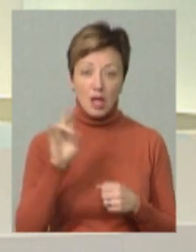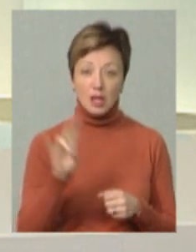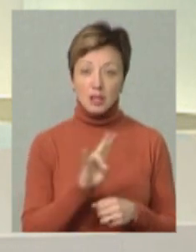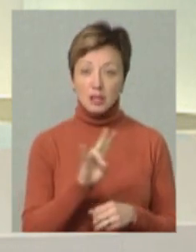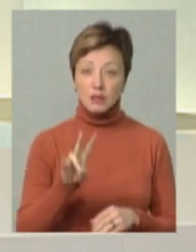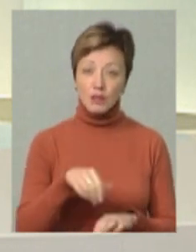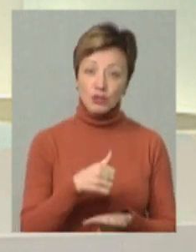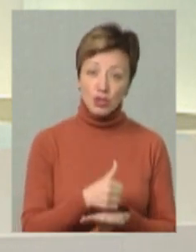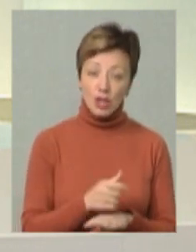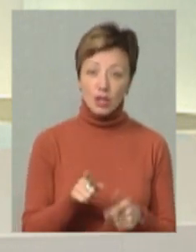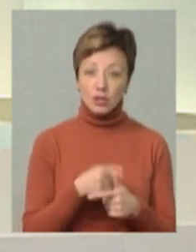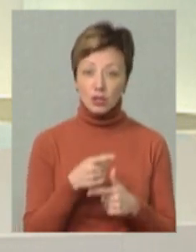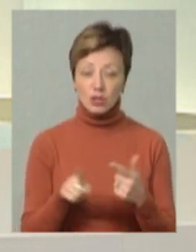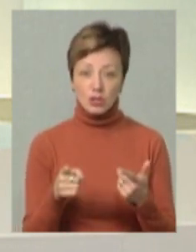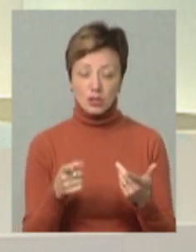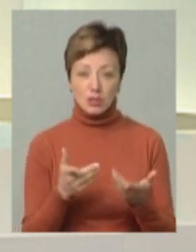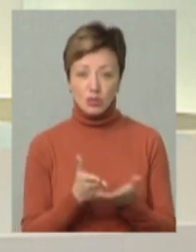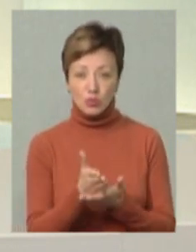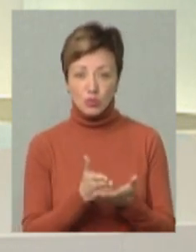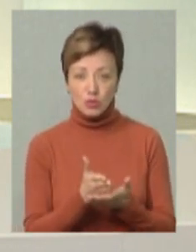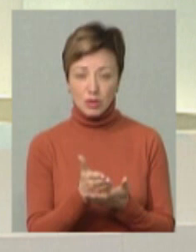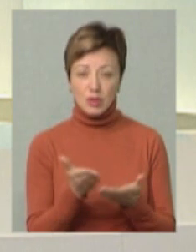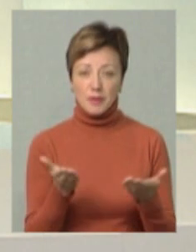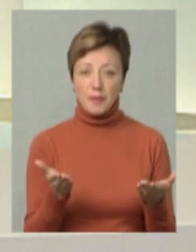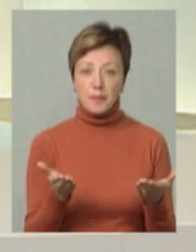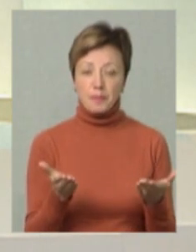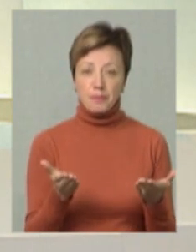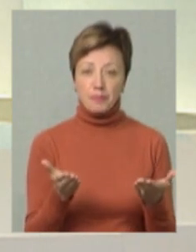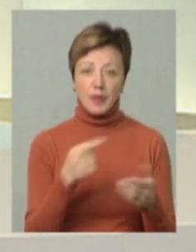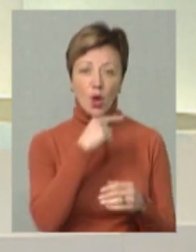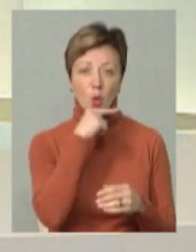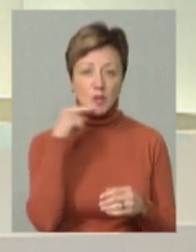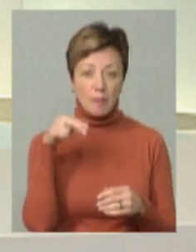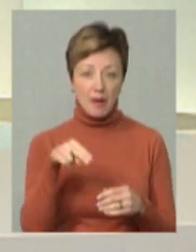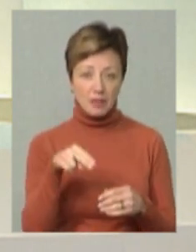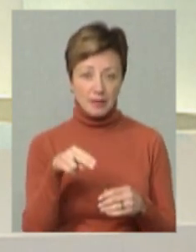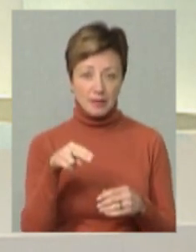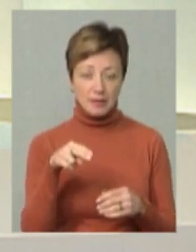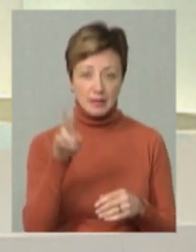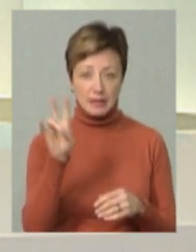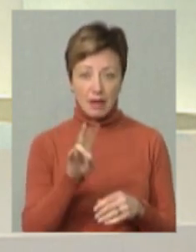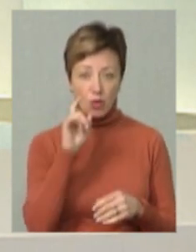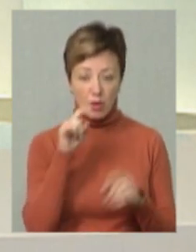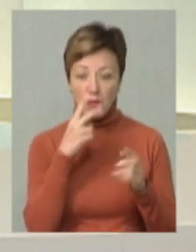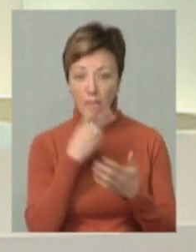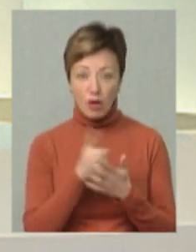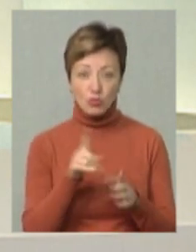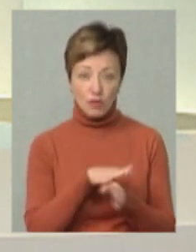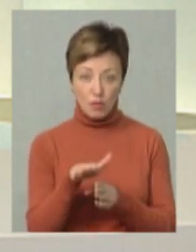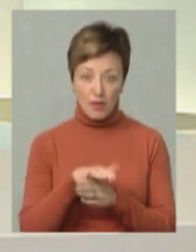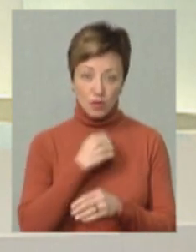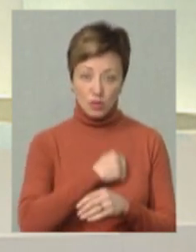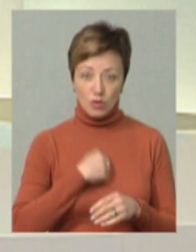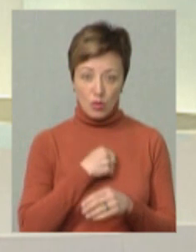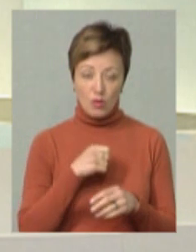чи єпископи, архієреї Російської православної церкви в Україні бачать, що відбувається зло, бо